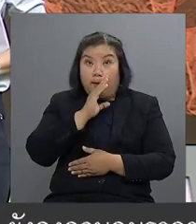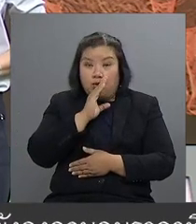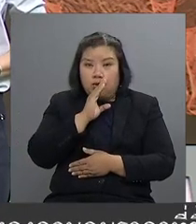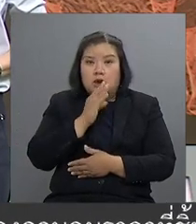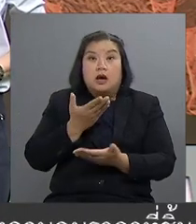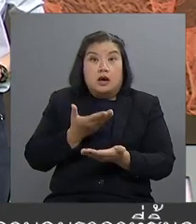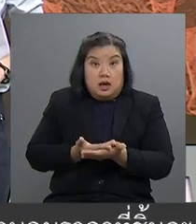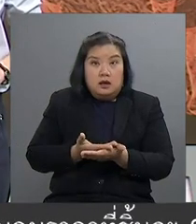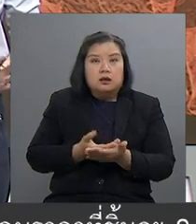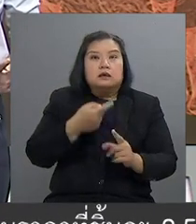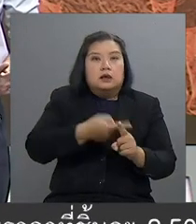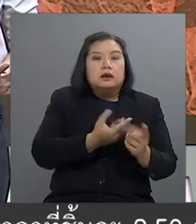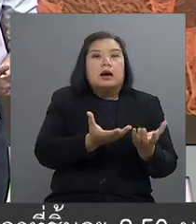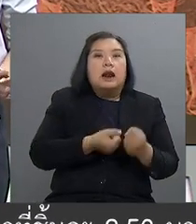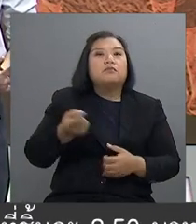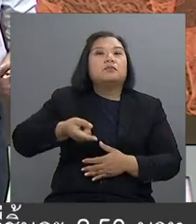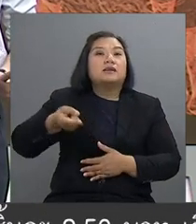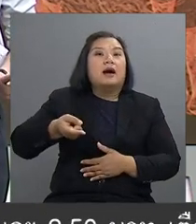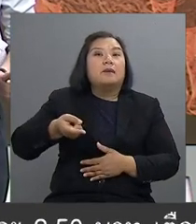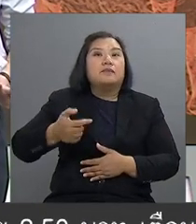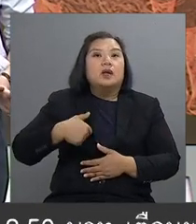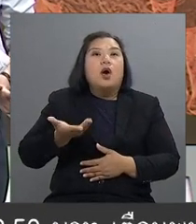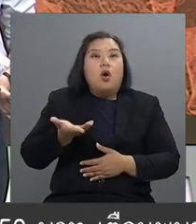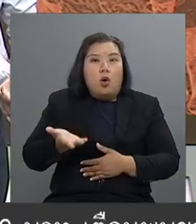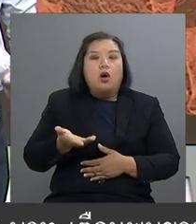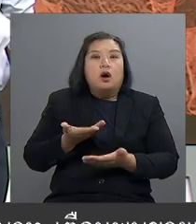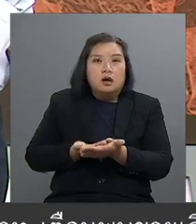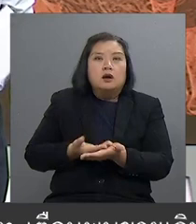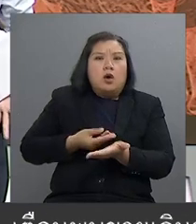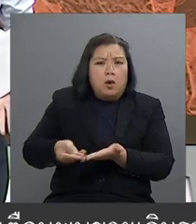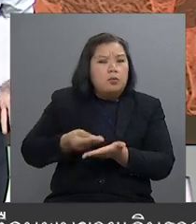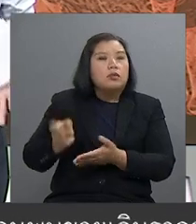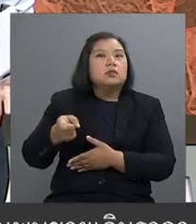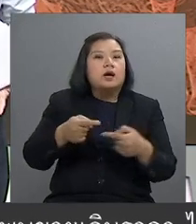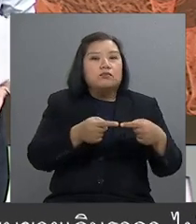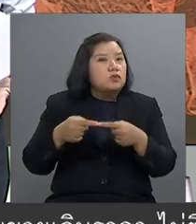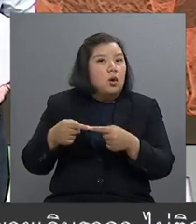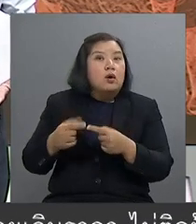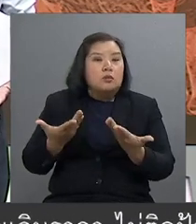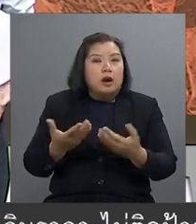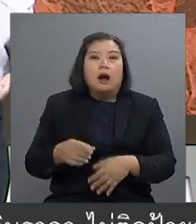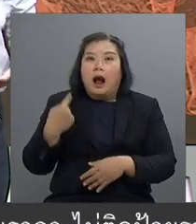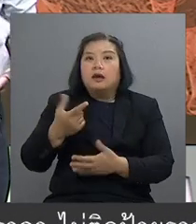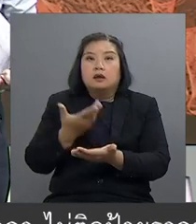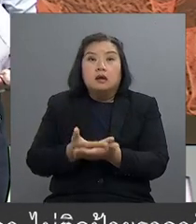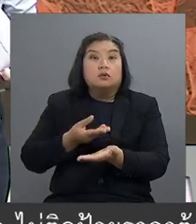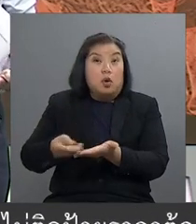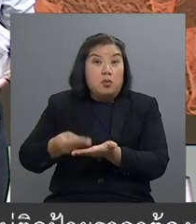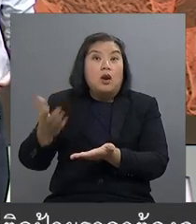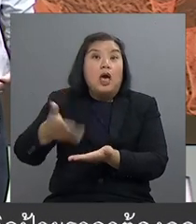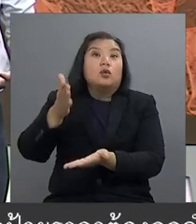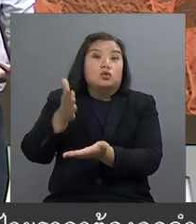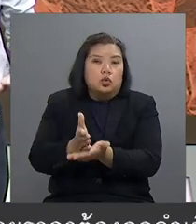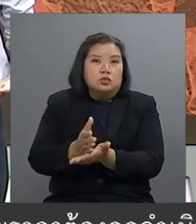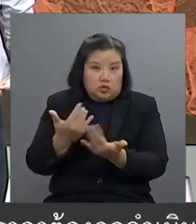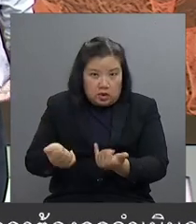ได้มีเงินเดือนเป็นประจำอยู่แล้วเนี่ยก็ขอให้กลับไปใช้หนี้เหมือนเดิมนะคะเพราะคนที่พักนี่ไปตอนนี้คงพอจะทราบแล้วว่าต้องกลับมาจ่าย